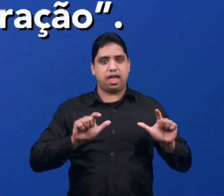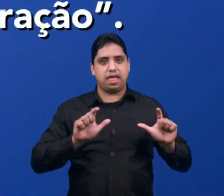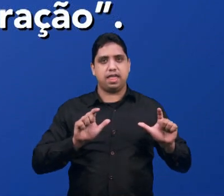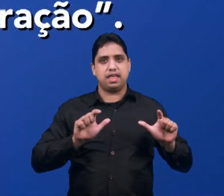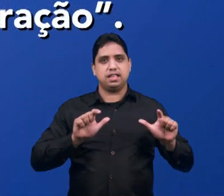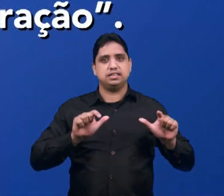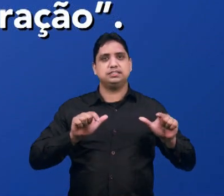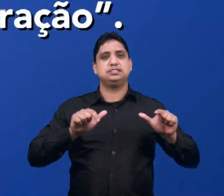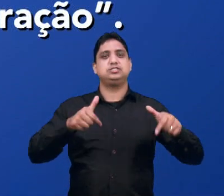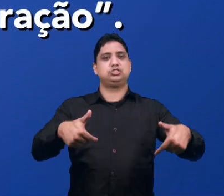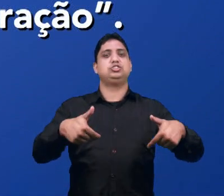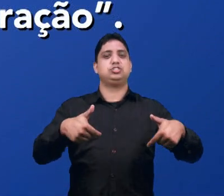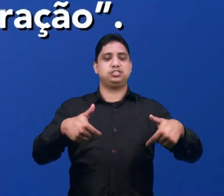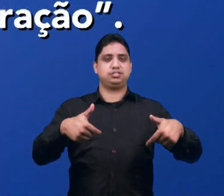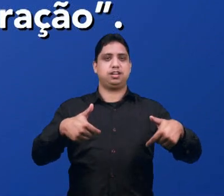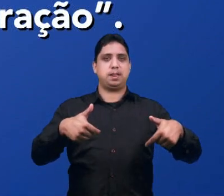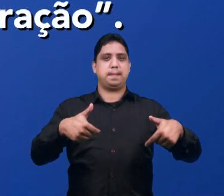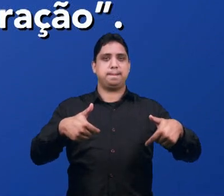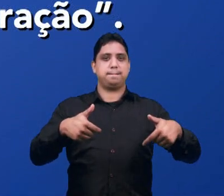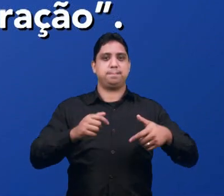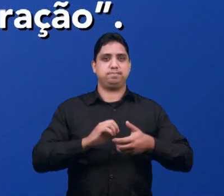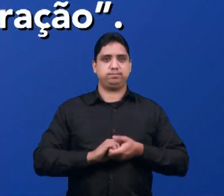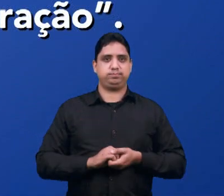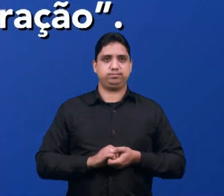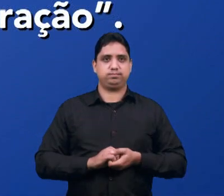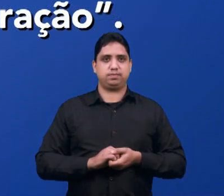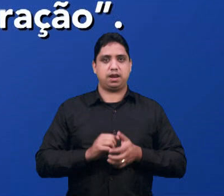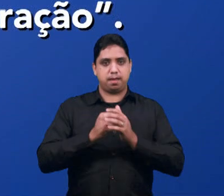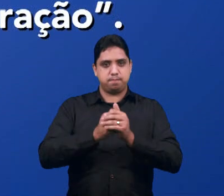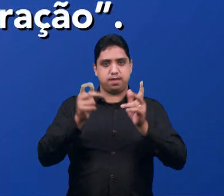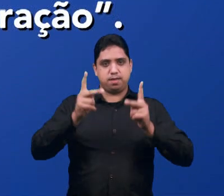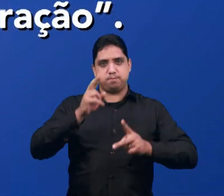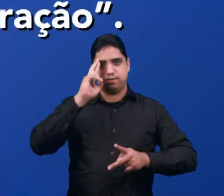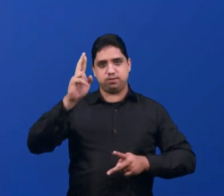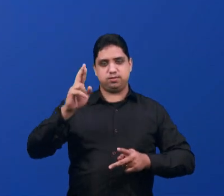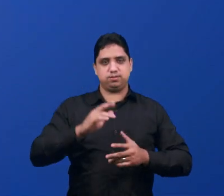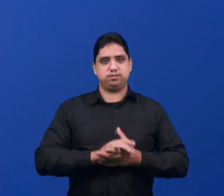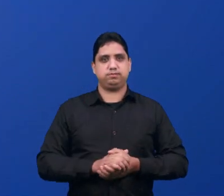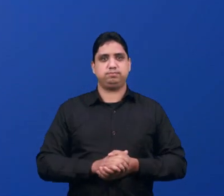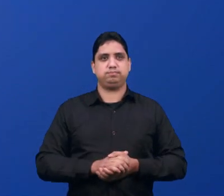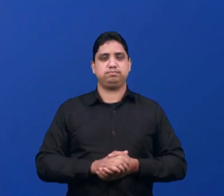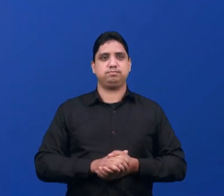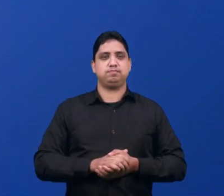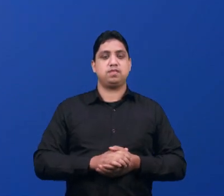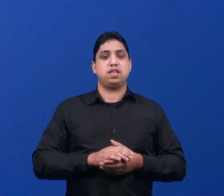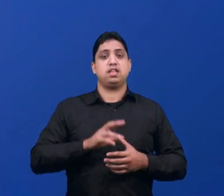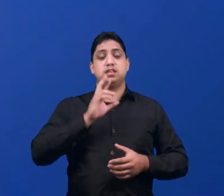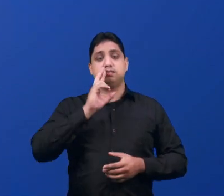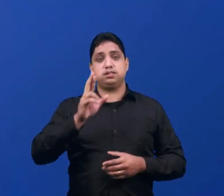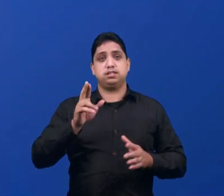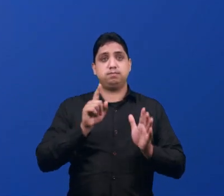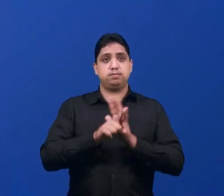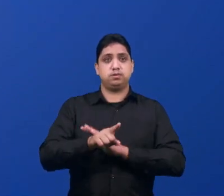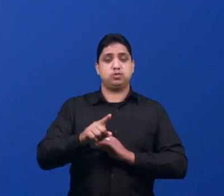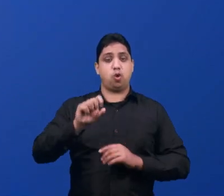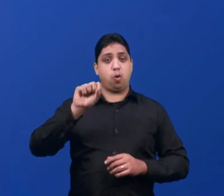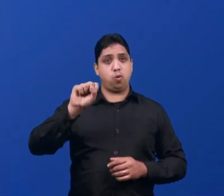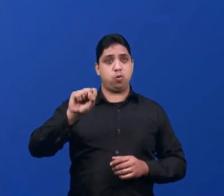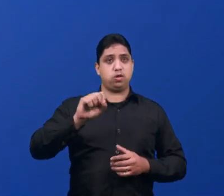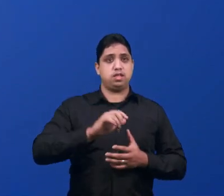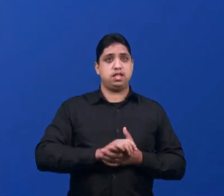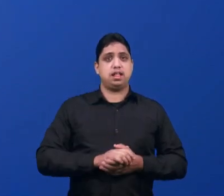devons faire le nettoyage de notre cœur. Amen. La paix du Seigneur. En répondant à la question 8,